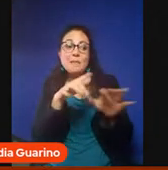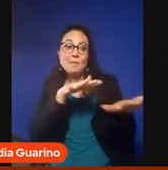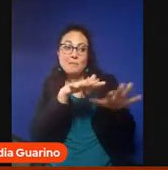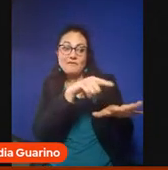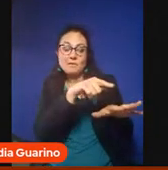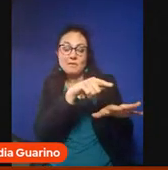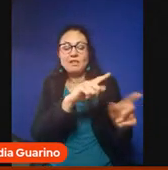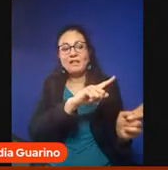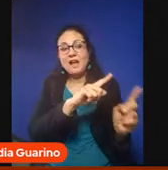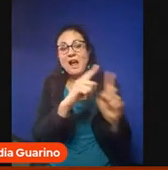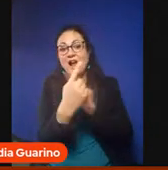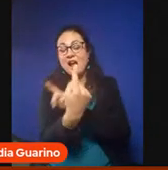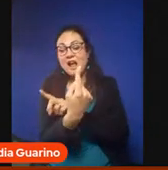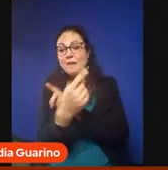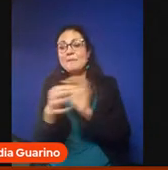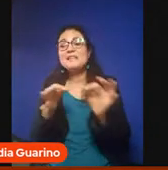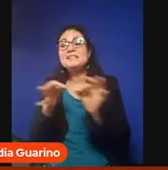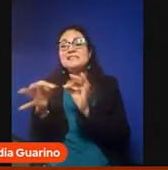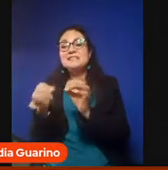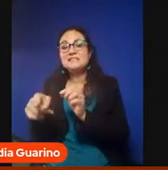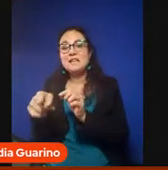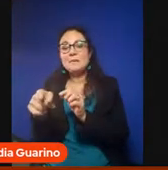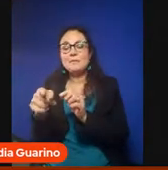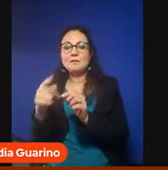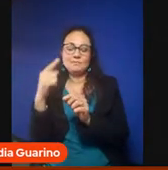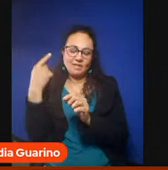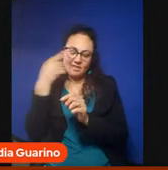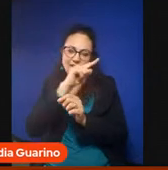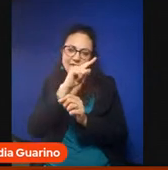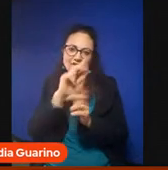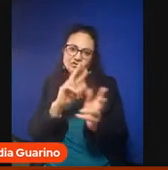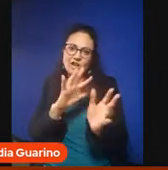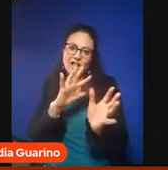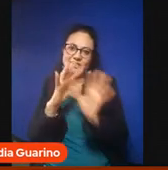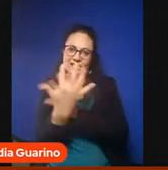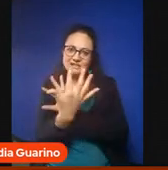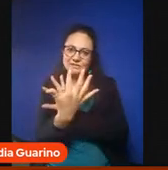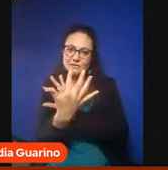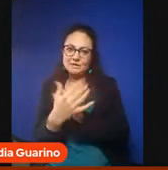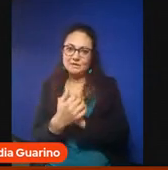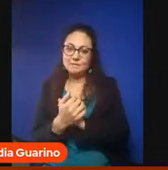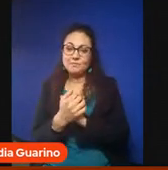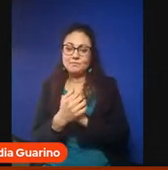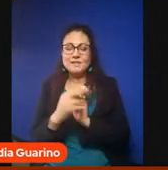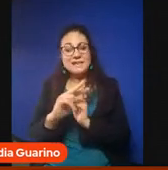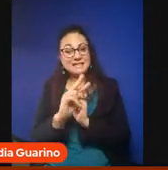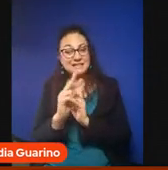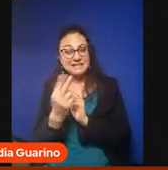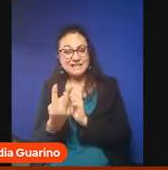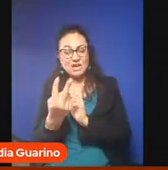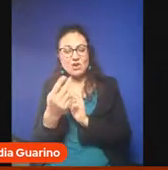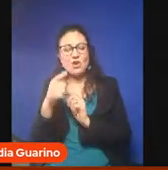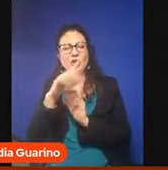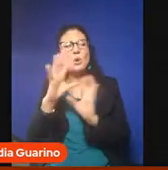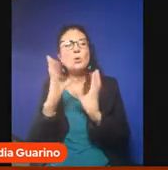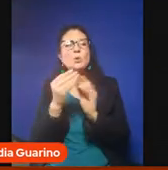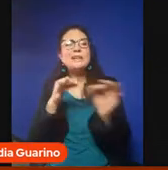dinamico, dunque complessissimo come trasformazione. La seconda è che tutti i sistemi complessi,